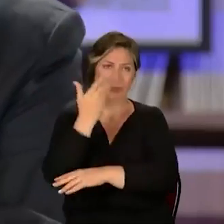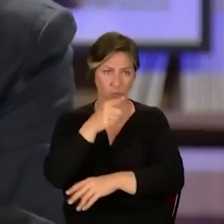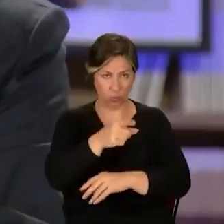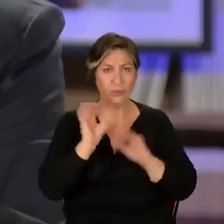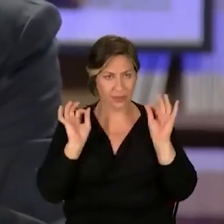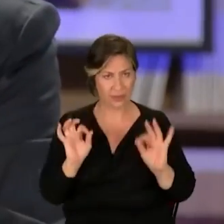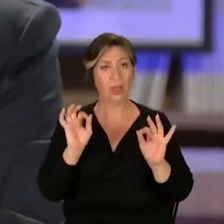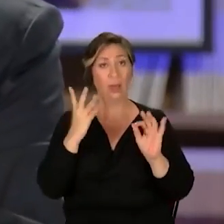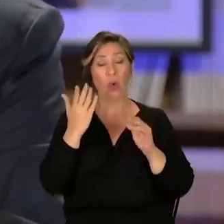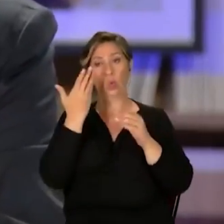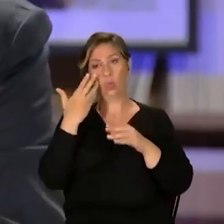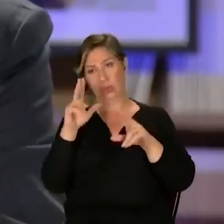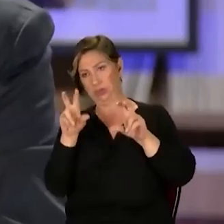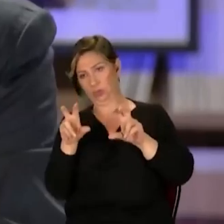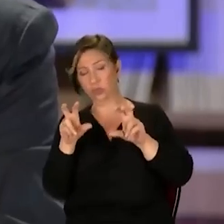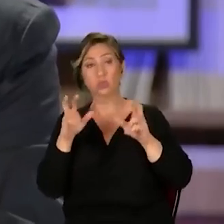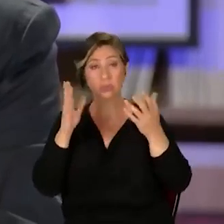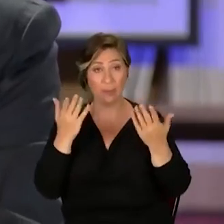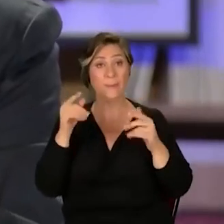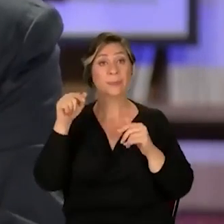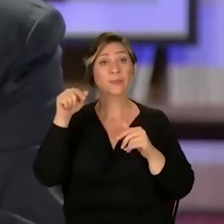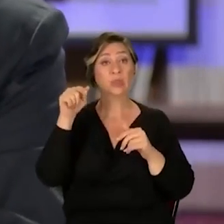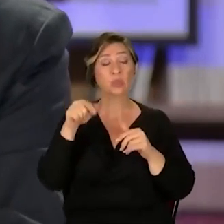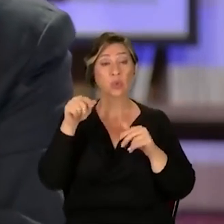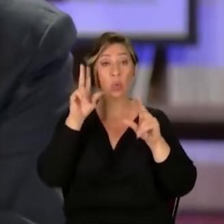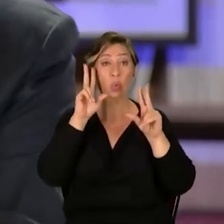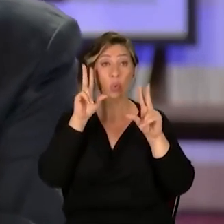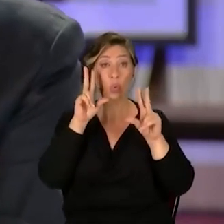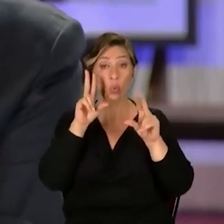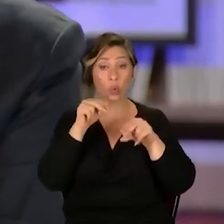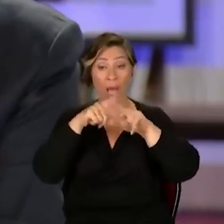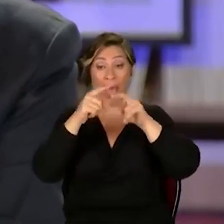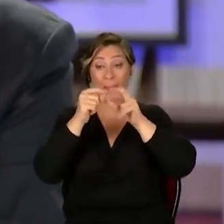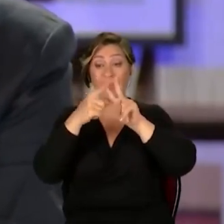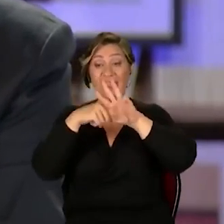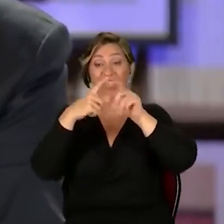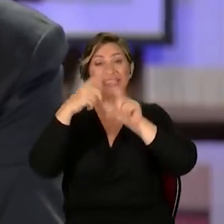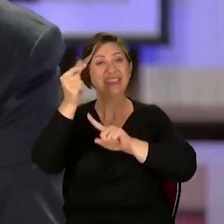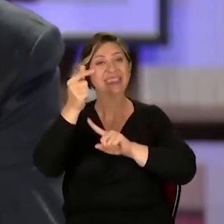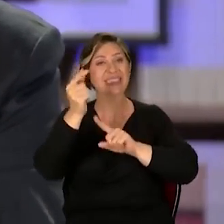Ama uyurken izliyorsunuz. Burada uyku apnesi dışında,